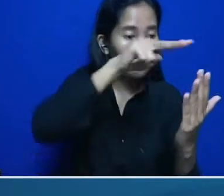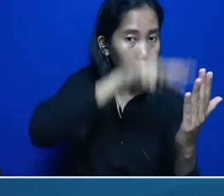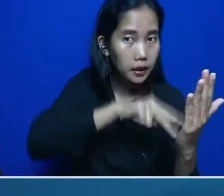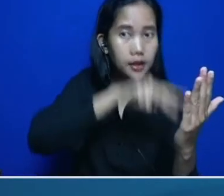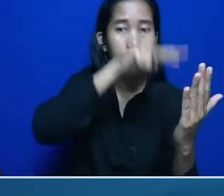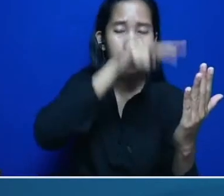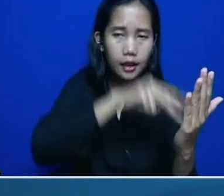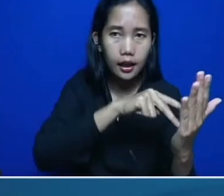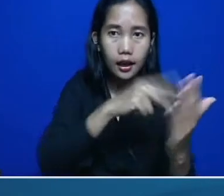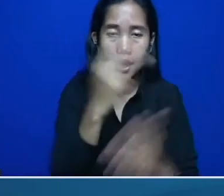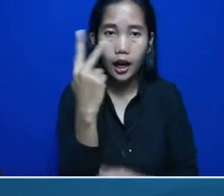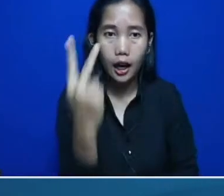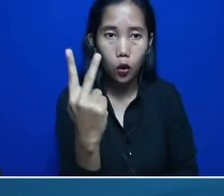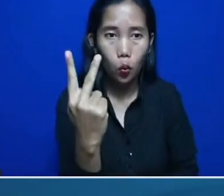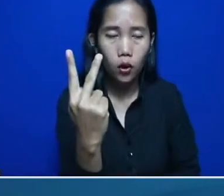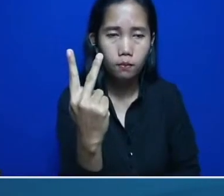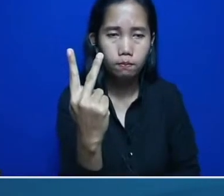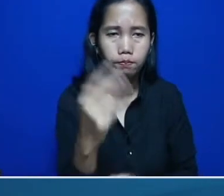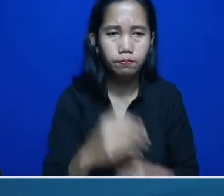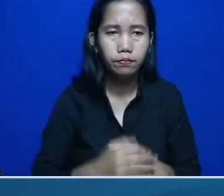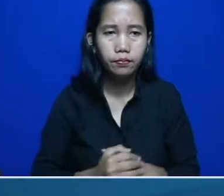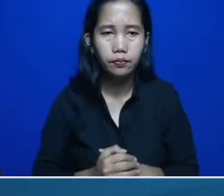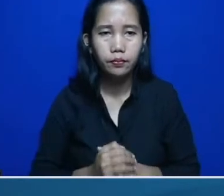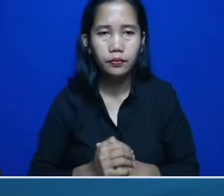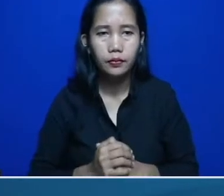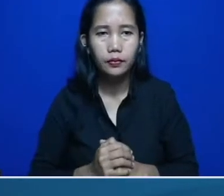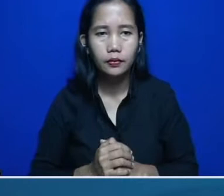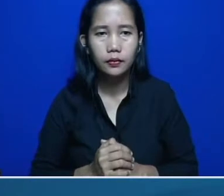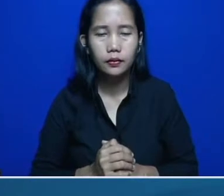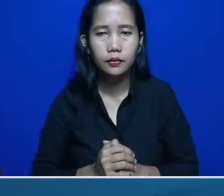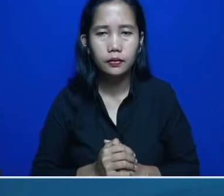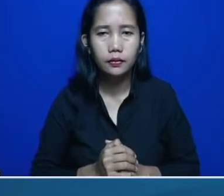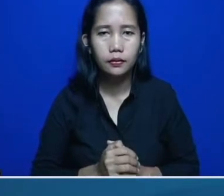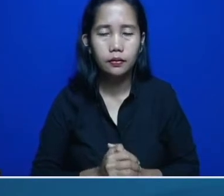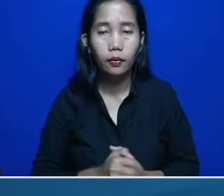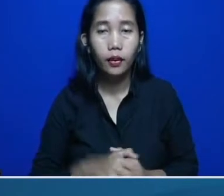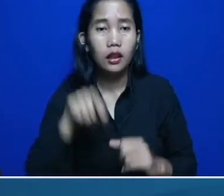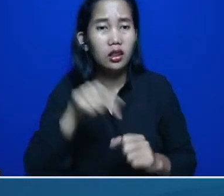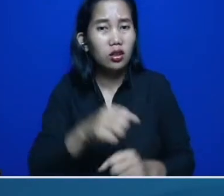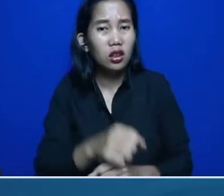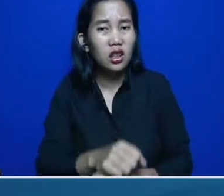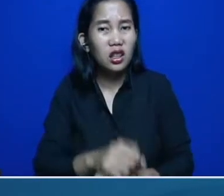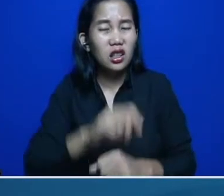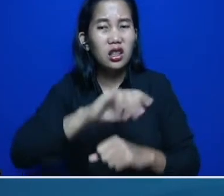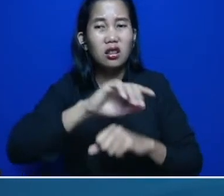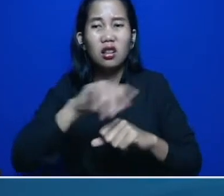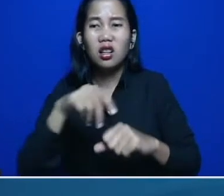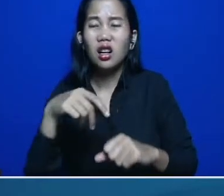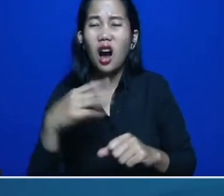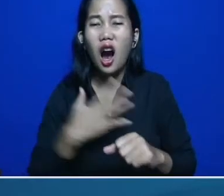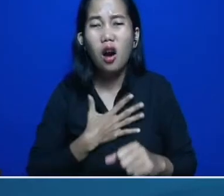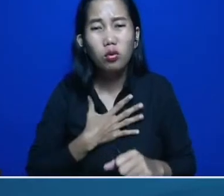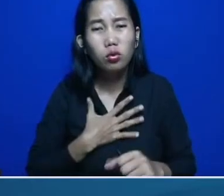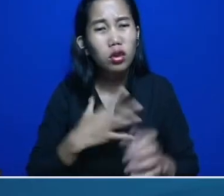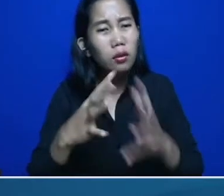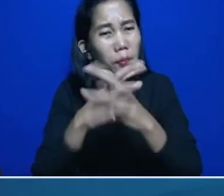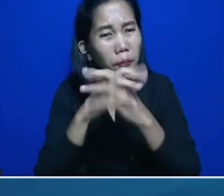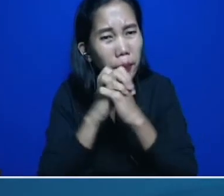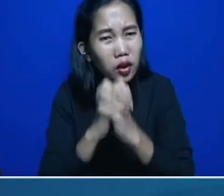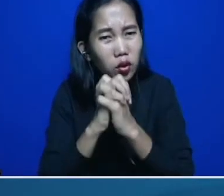yang kekasih aku berdoa semoga engkau baik-baik